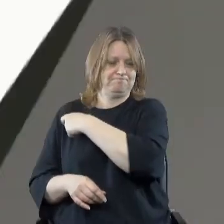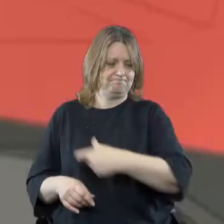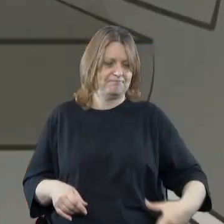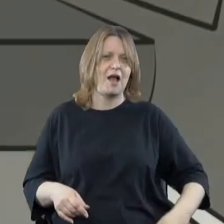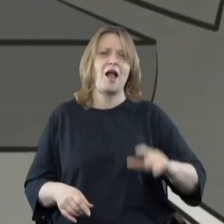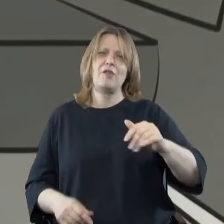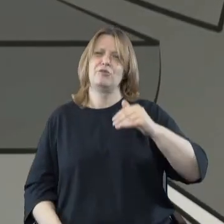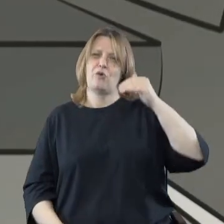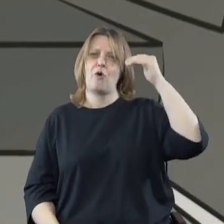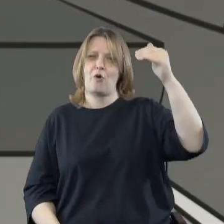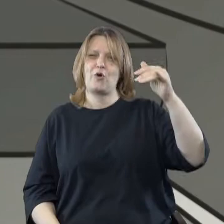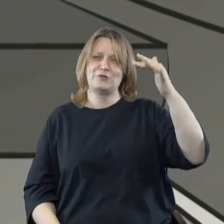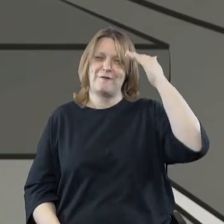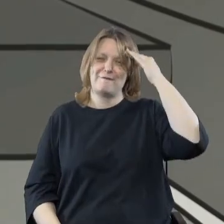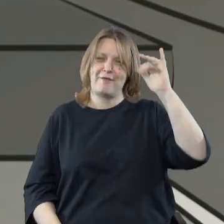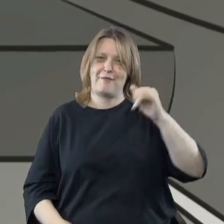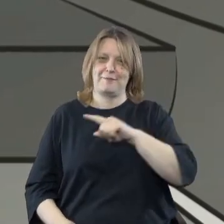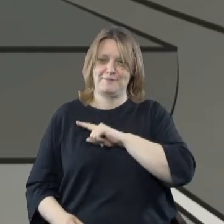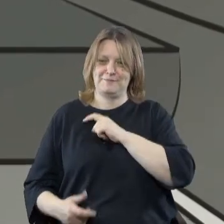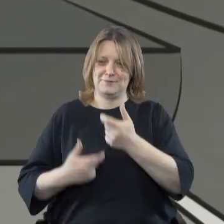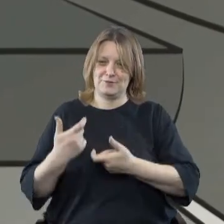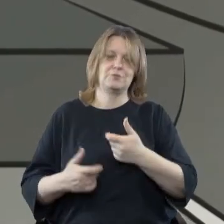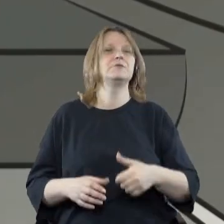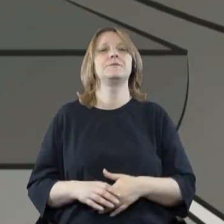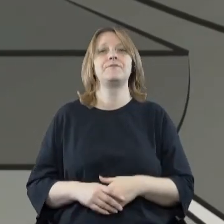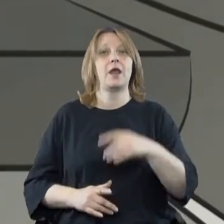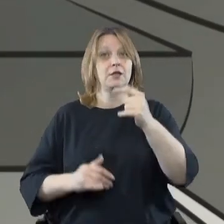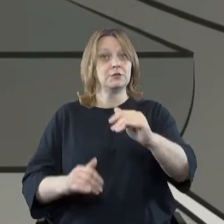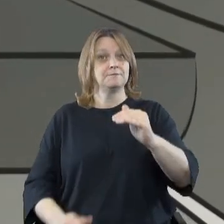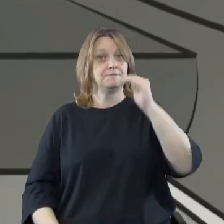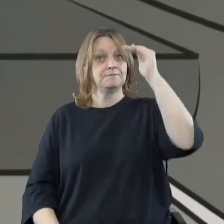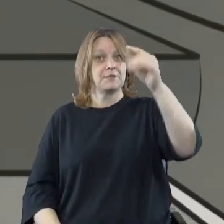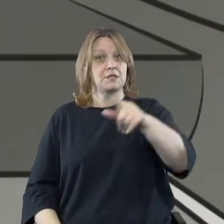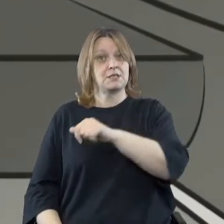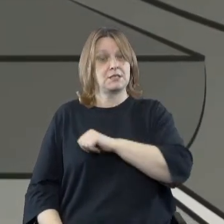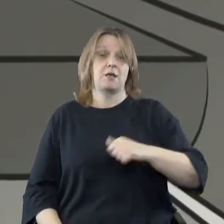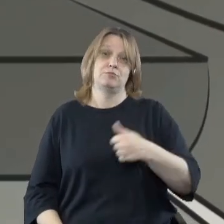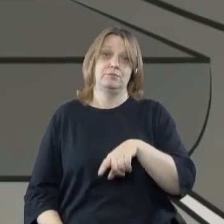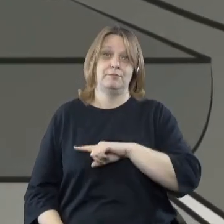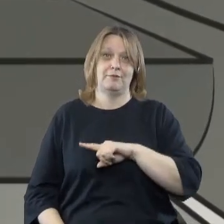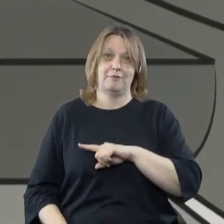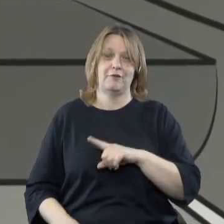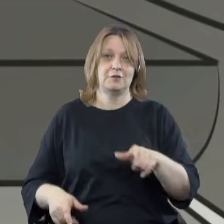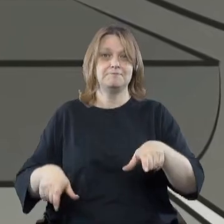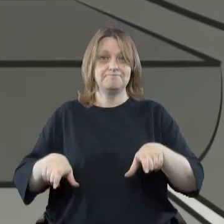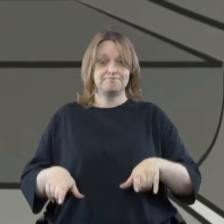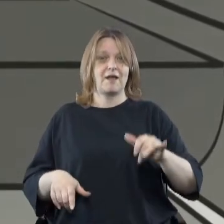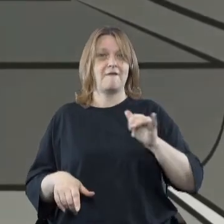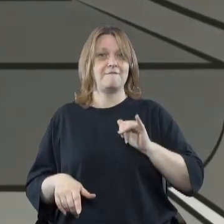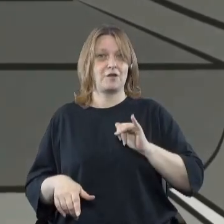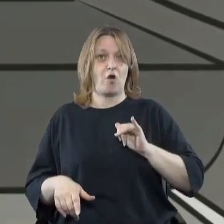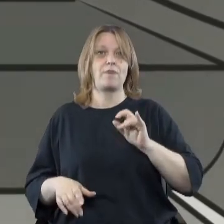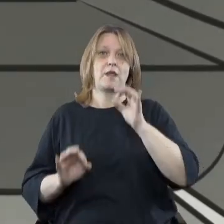o waszą bezpieczną podróż w foteliku. Jednak jeżeli jesteś większy, sam musisz o to zadbać. Usiądź wygodnie i